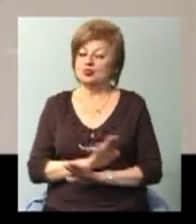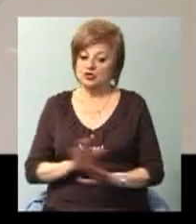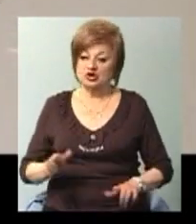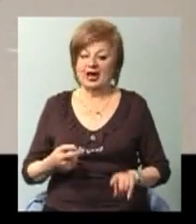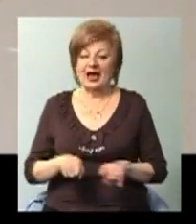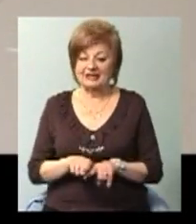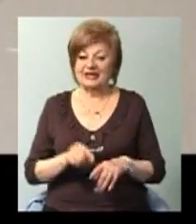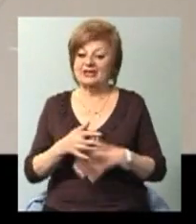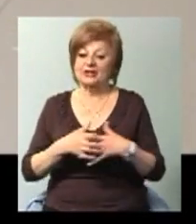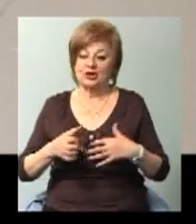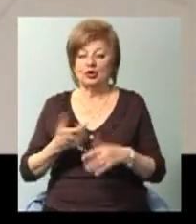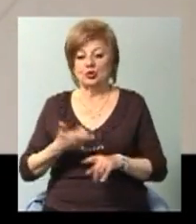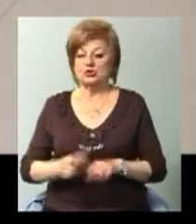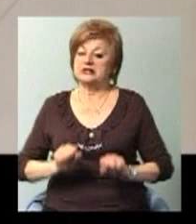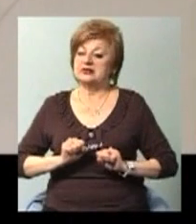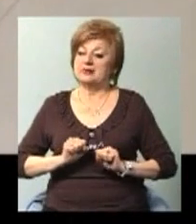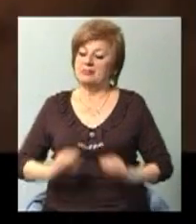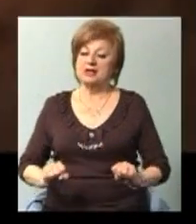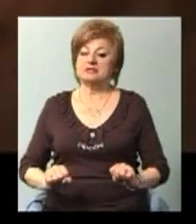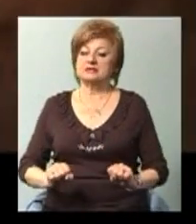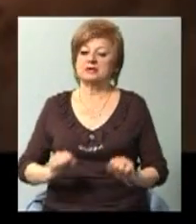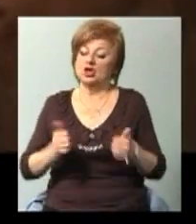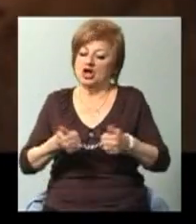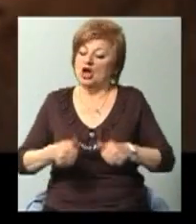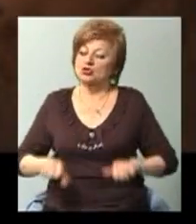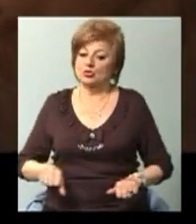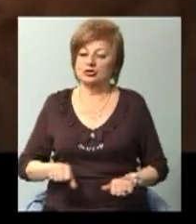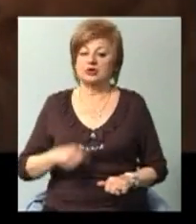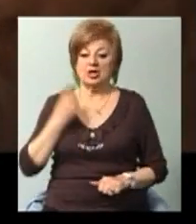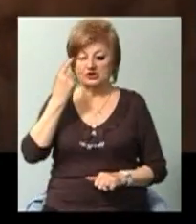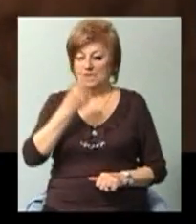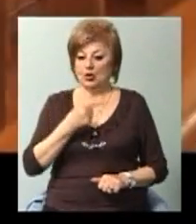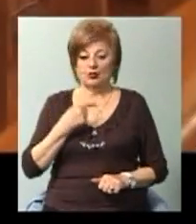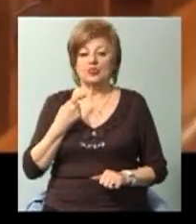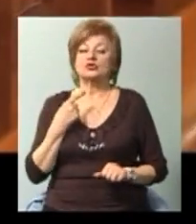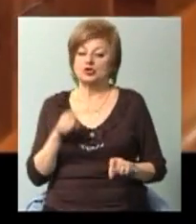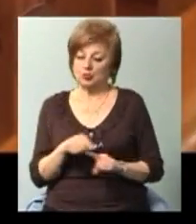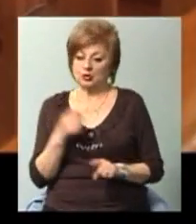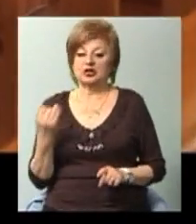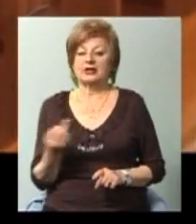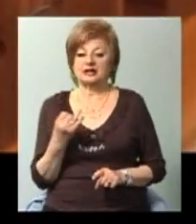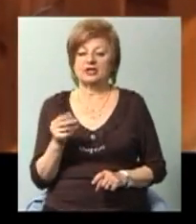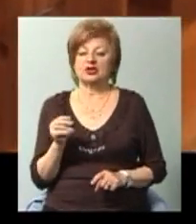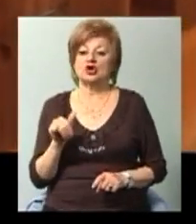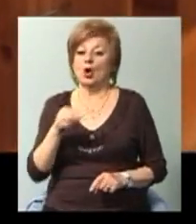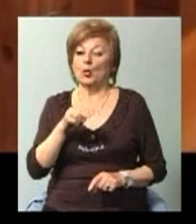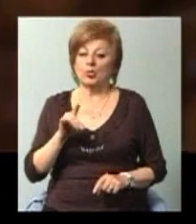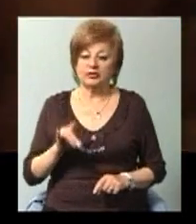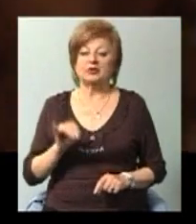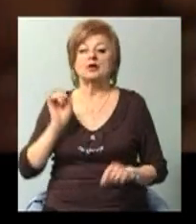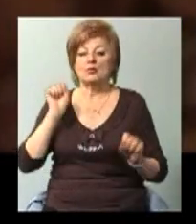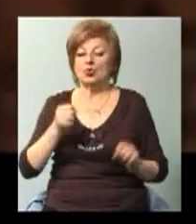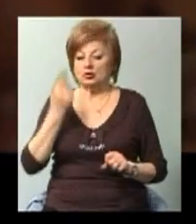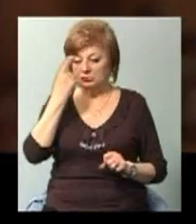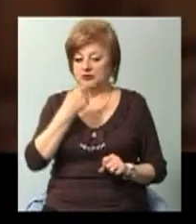такі пухнастики дуже сміливі і граціозні. Зовнішність у них не менш цікава. Чаузі мають витягнуту